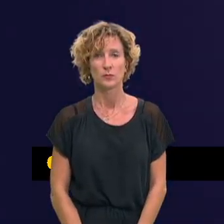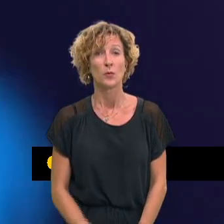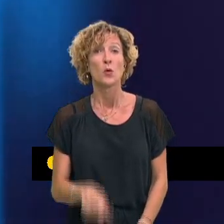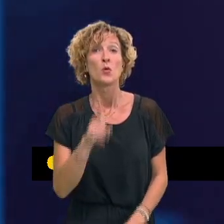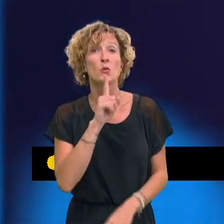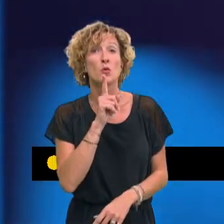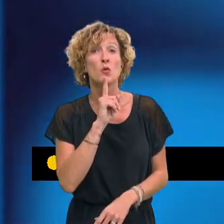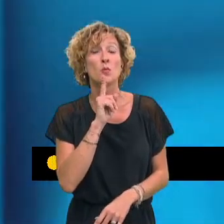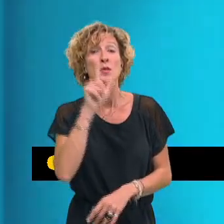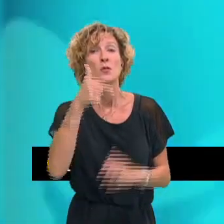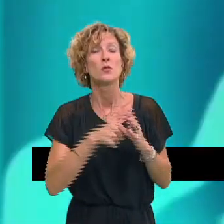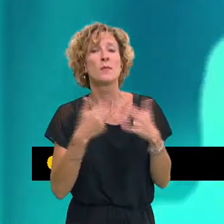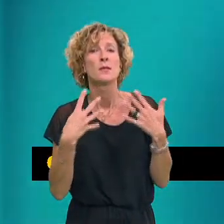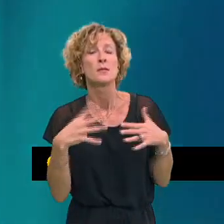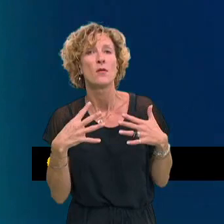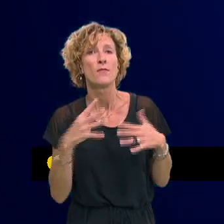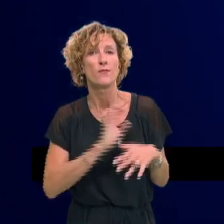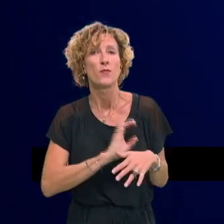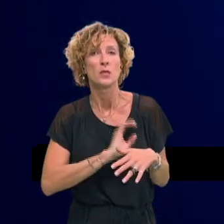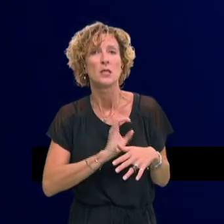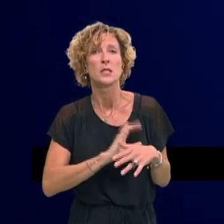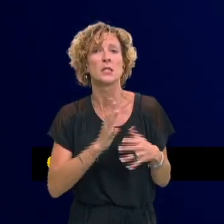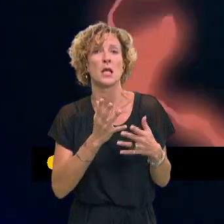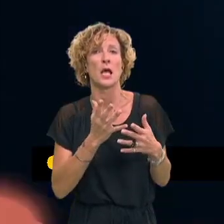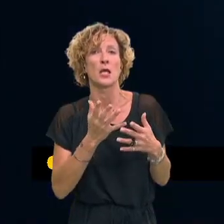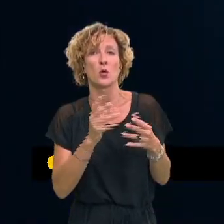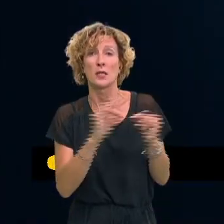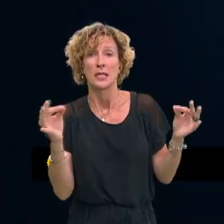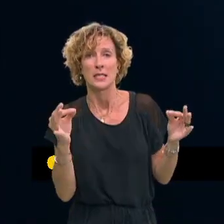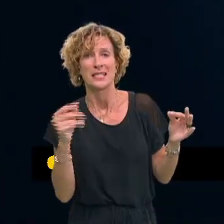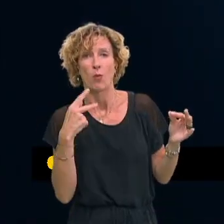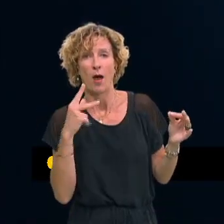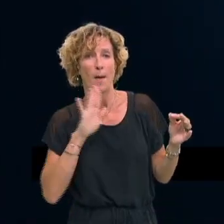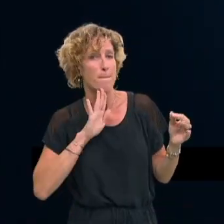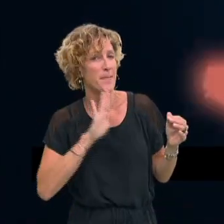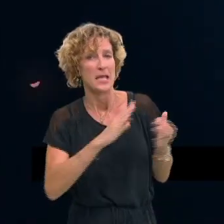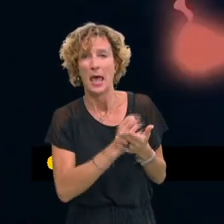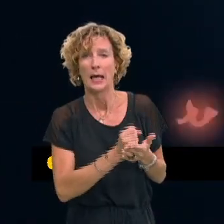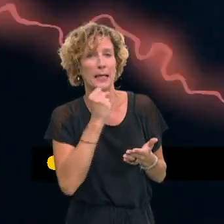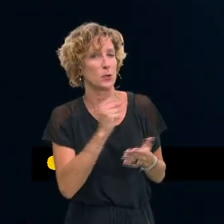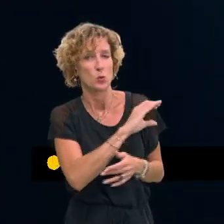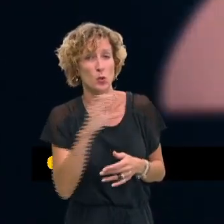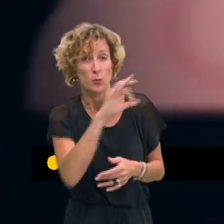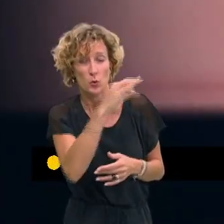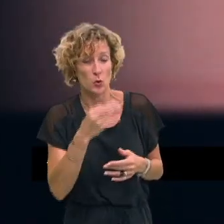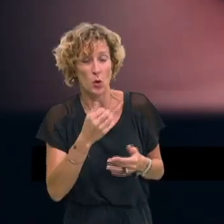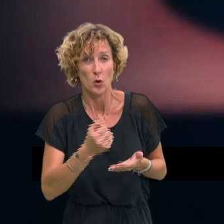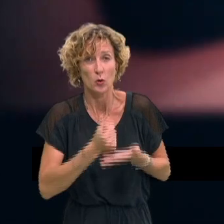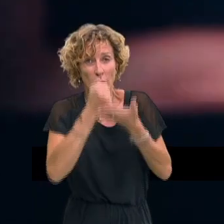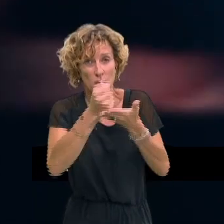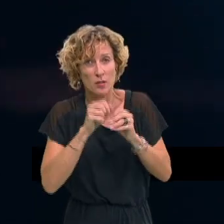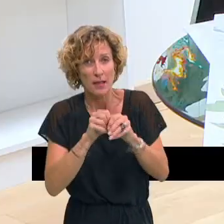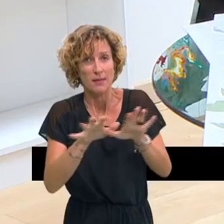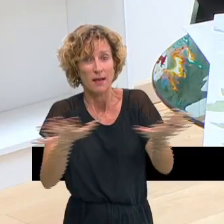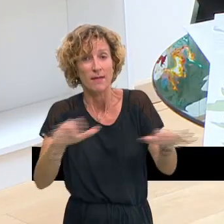Depuis 2019, on essaie de faire en sorte que cette histoire, qui est quand même assez forte, qui est locale, vraiment du 100% pays, soit transmise sous d'autres